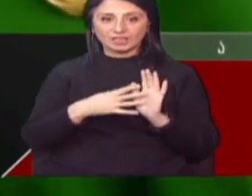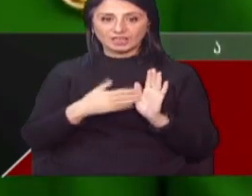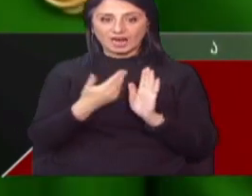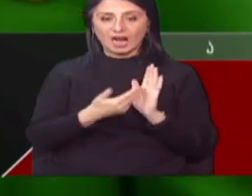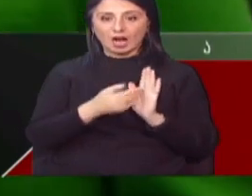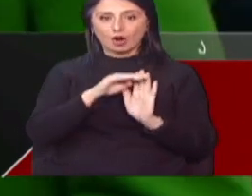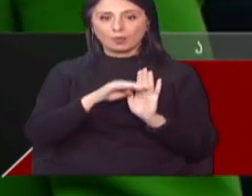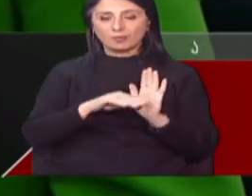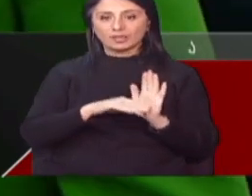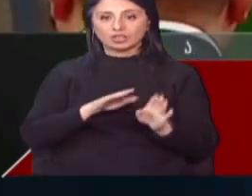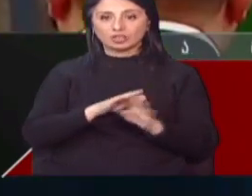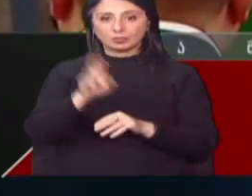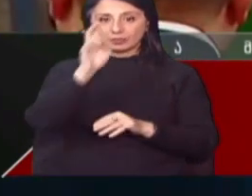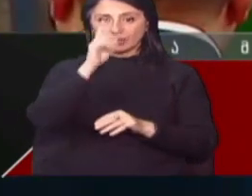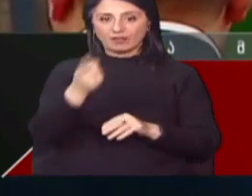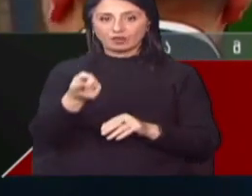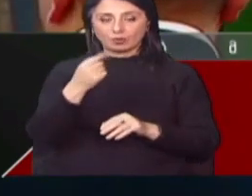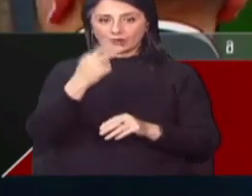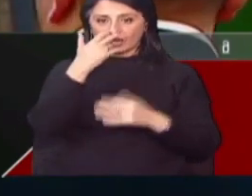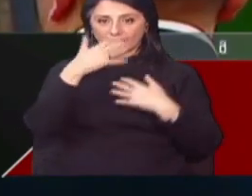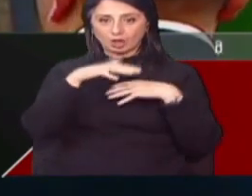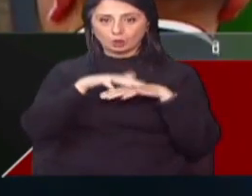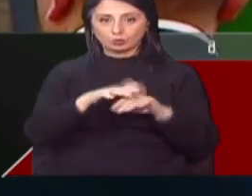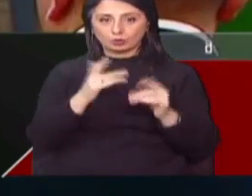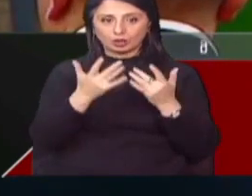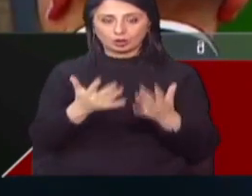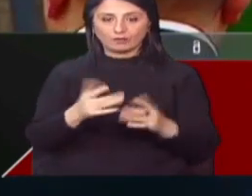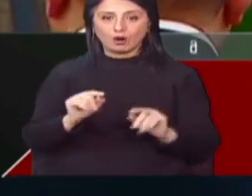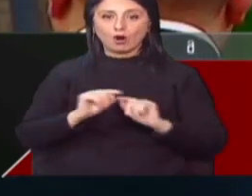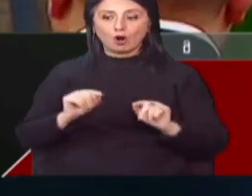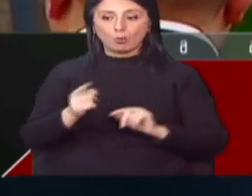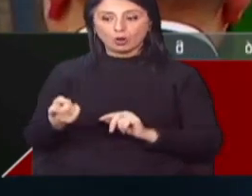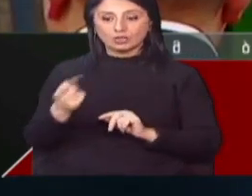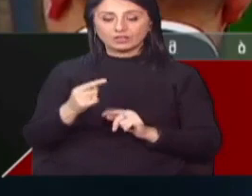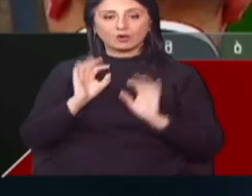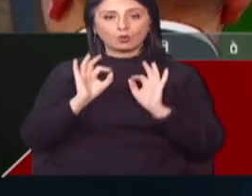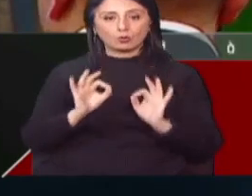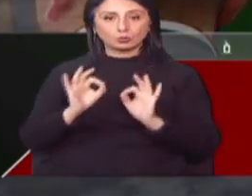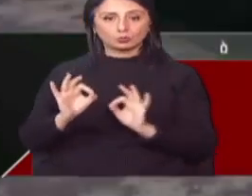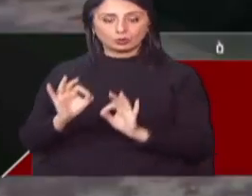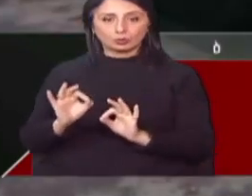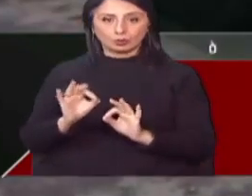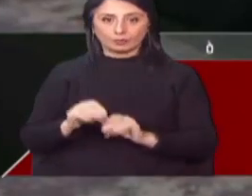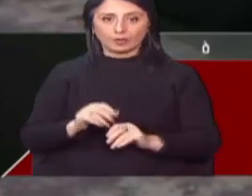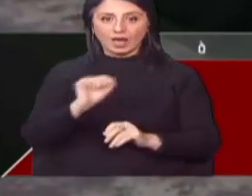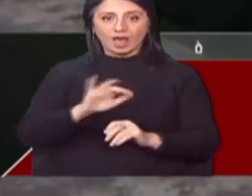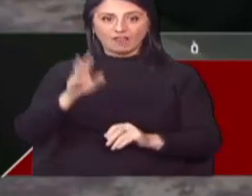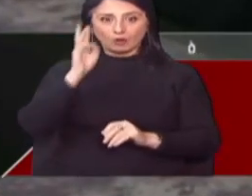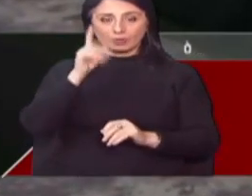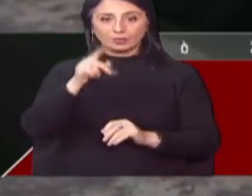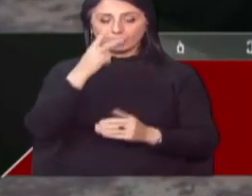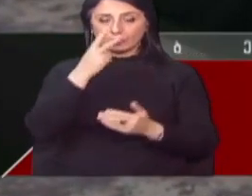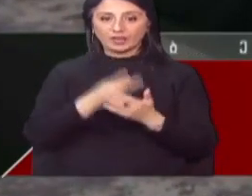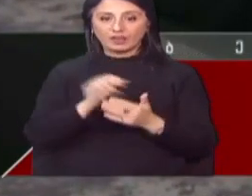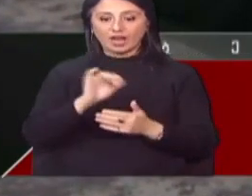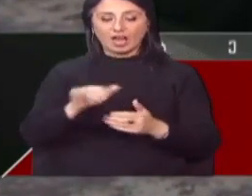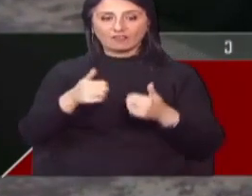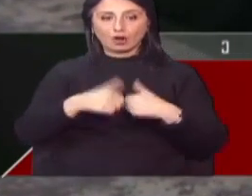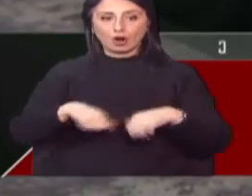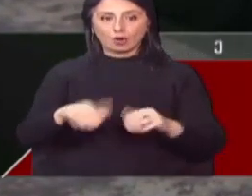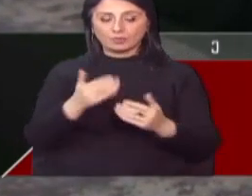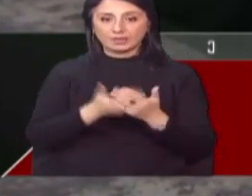recomandații și Srule Bistuism Tauro Bisken. Inkluzi Europa Sithos, opoziții Bisken, construcții Lopes. Europol diplomat Miachnierom,